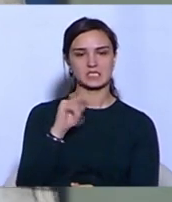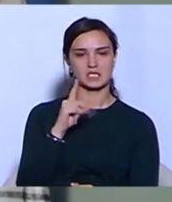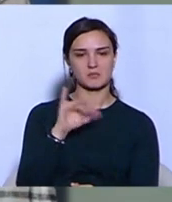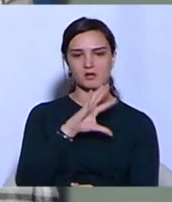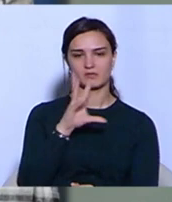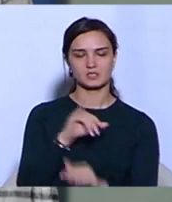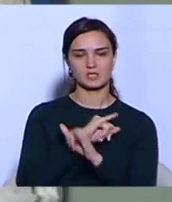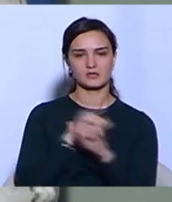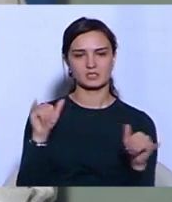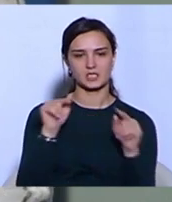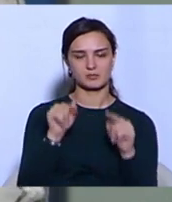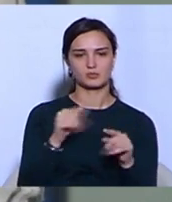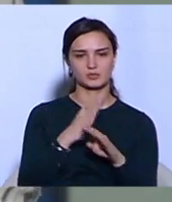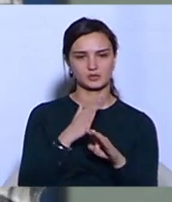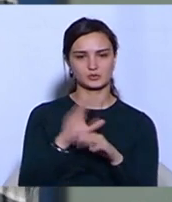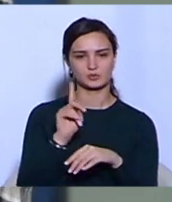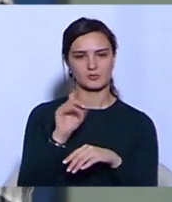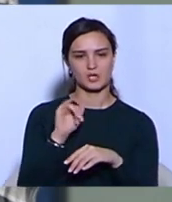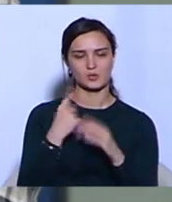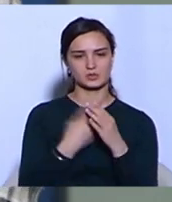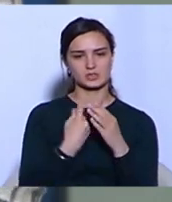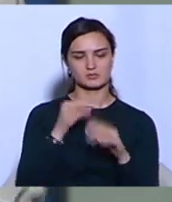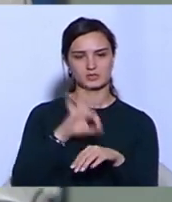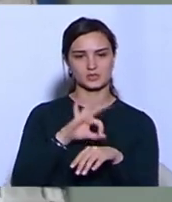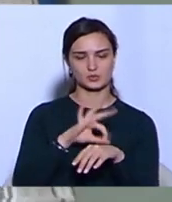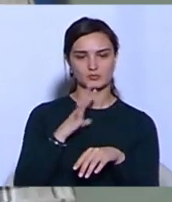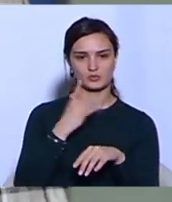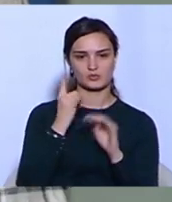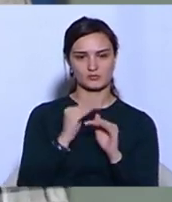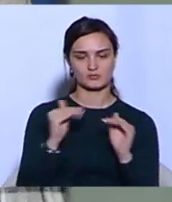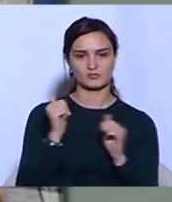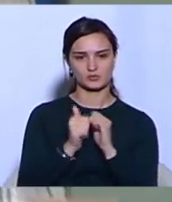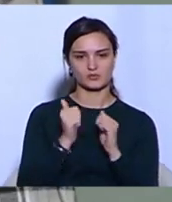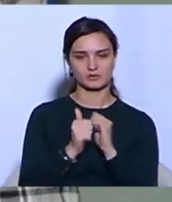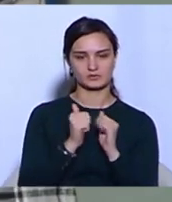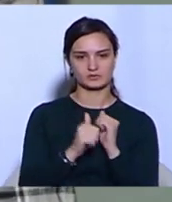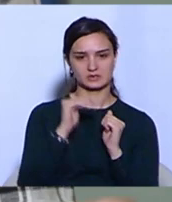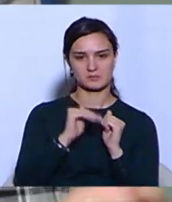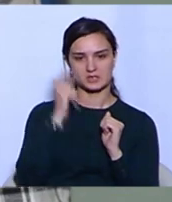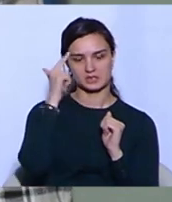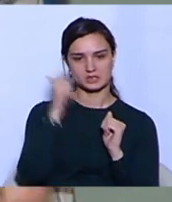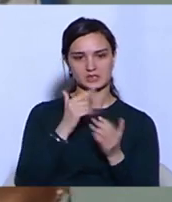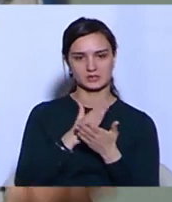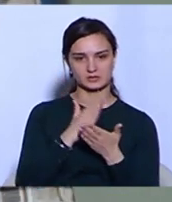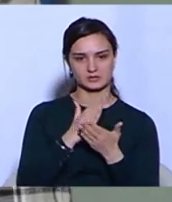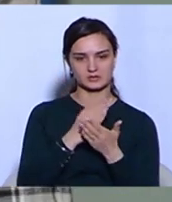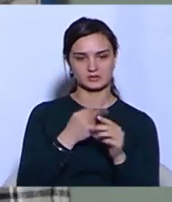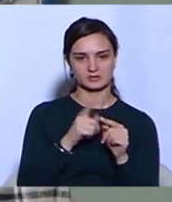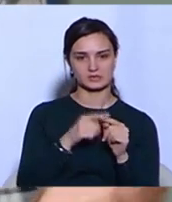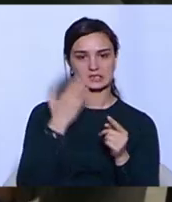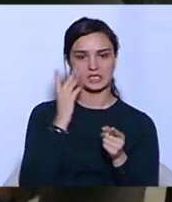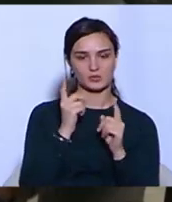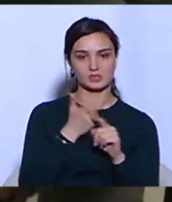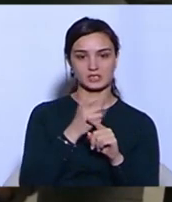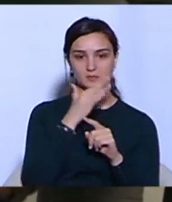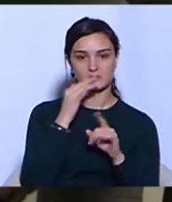ერთ-ერთი ყველაზე გავრცელებული სტიგმაა, რომ აუტიზმის დიაგნოზის მქონე ბავშვებს ყოველთვის დაბალი ინტელექტი აქვთ. რეალურად კი